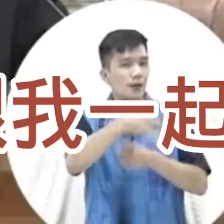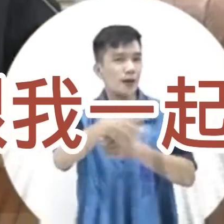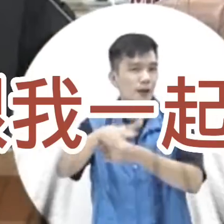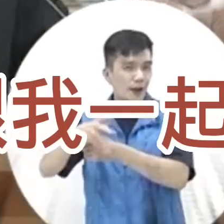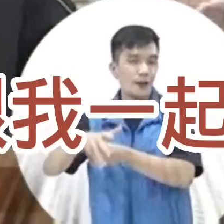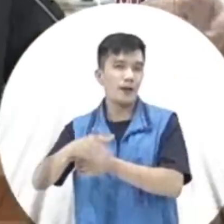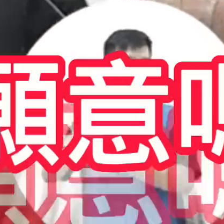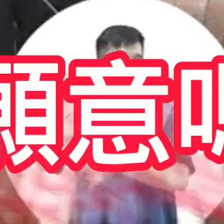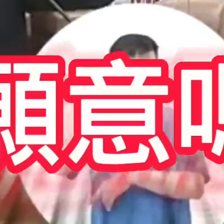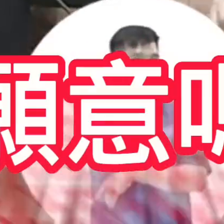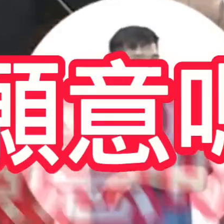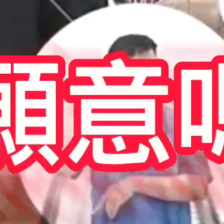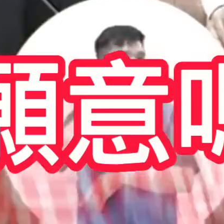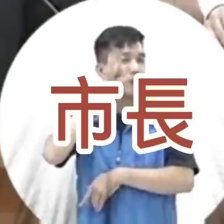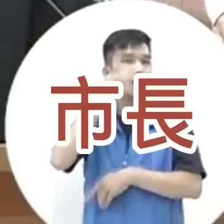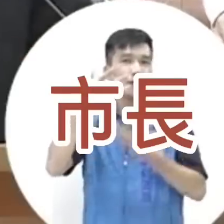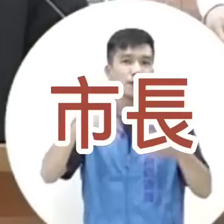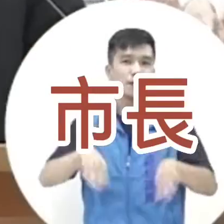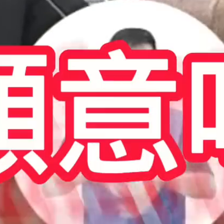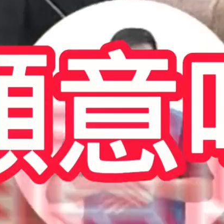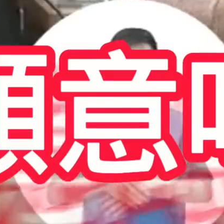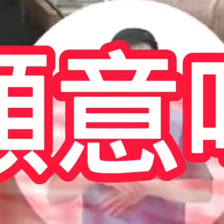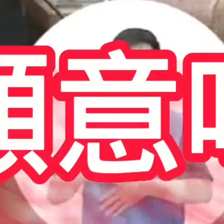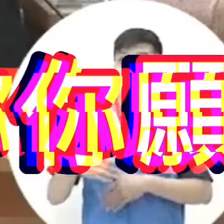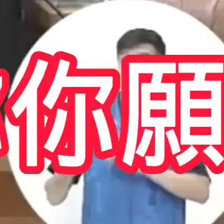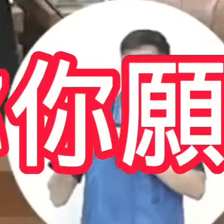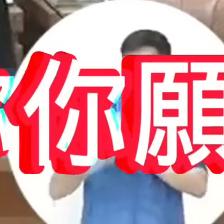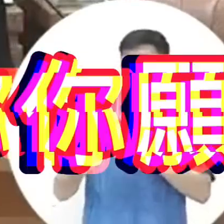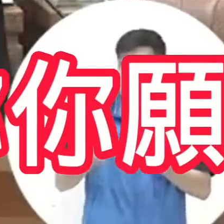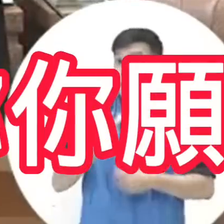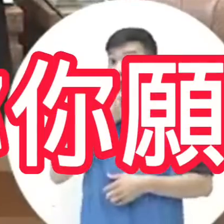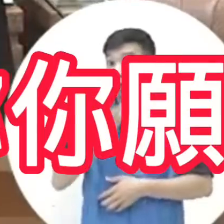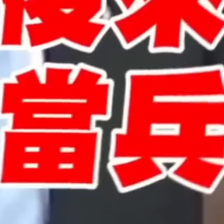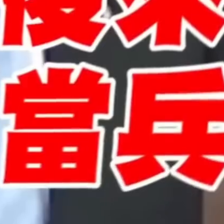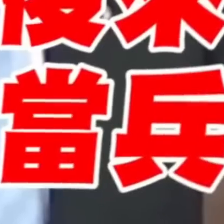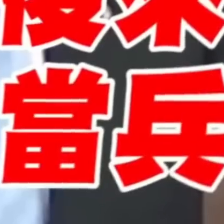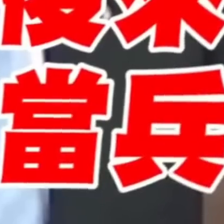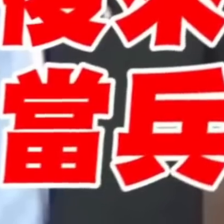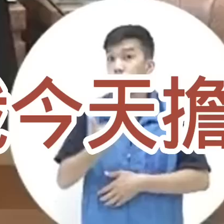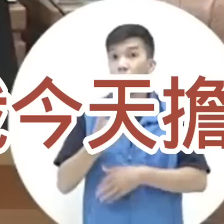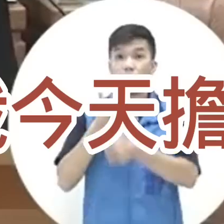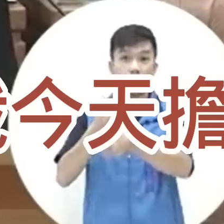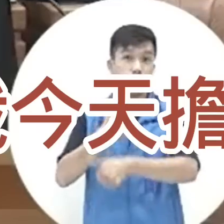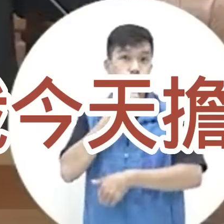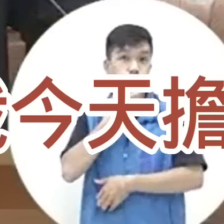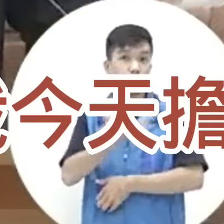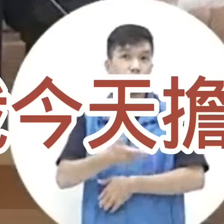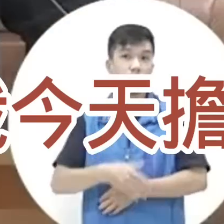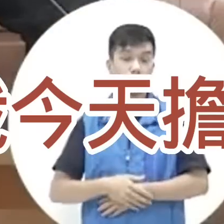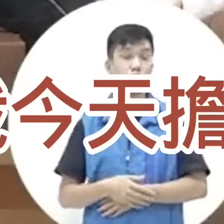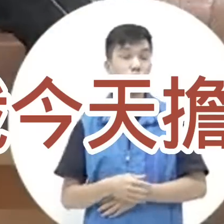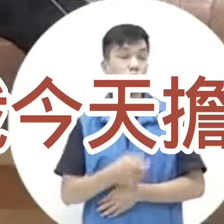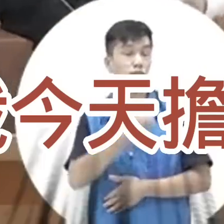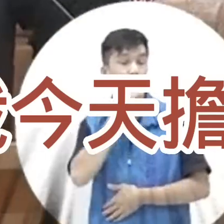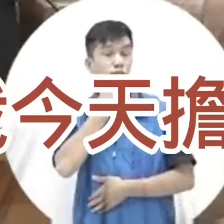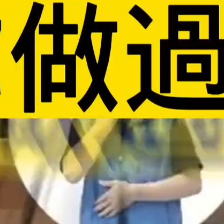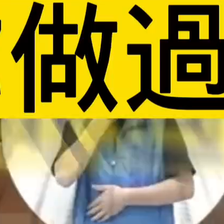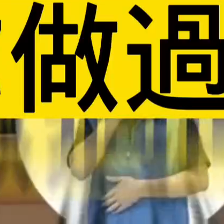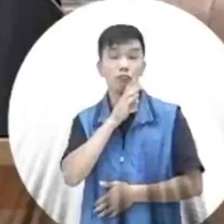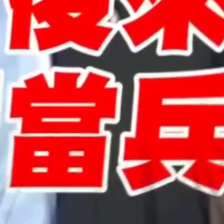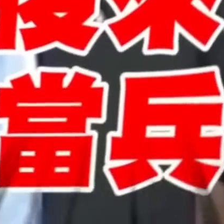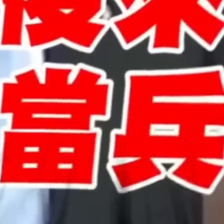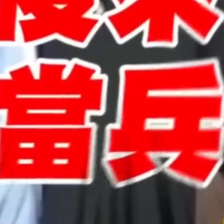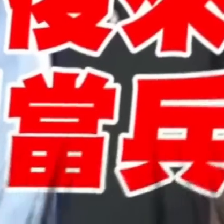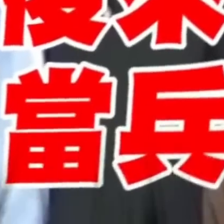这样做吗？你愿意吗？ 市长， 你愿意吗？我问你，你愿意吗？ 我后来不用当兵。 我愿意。我今天担任民意代表。 你做过